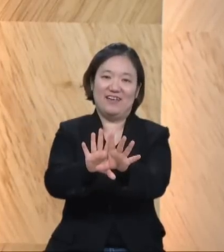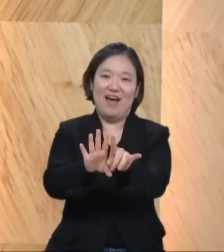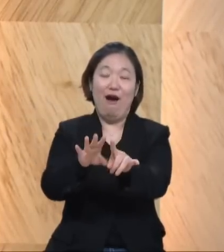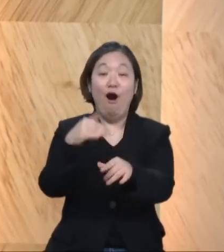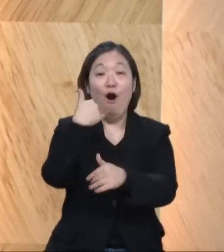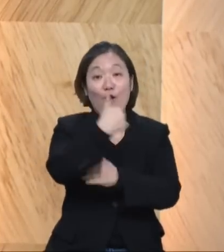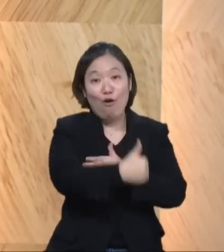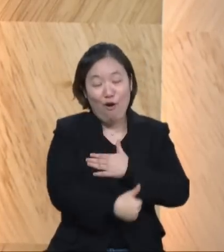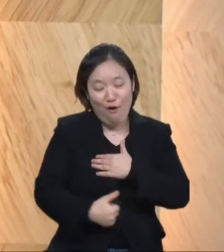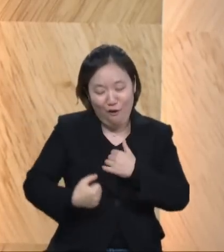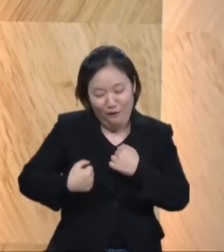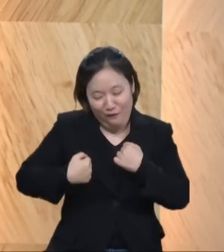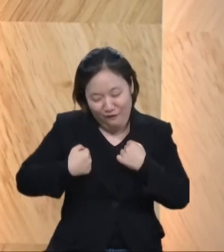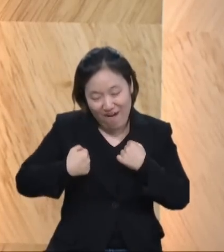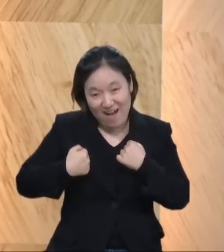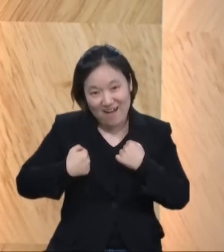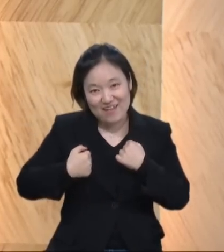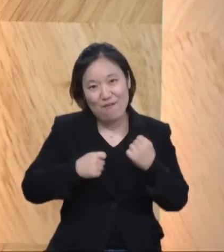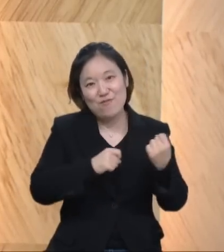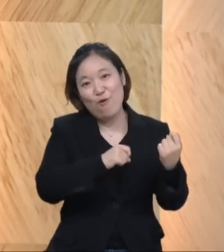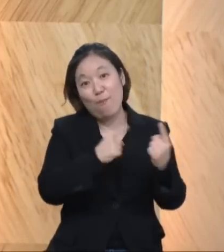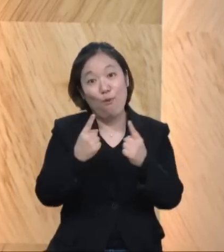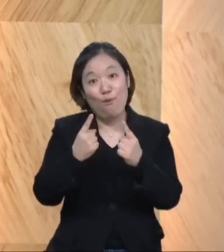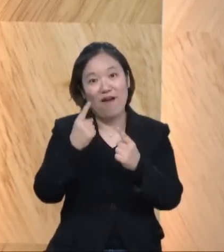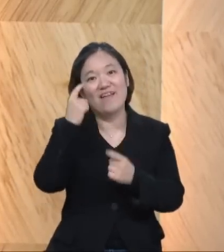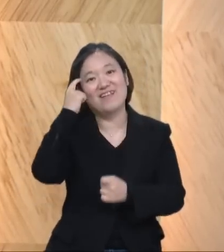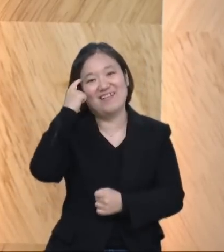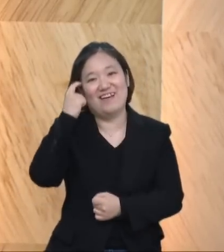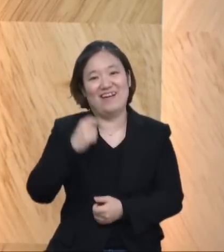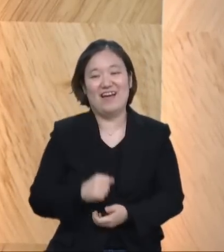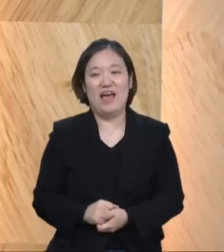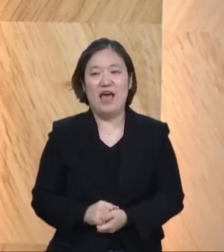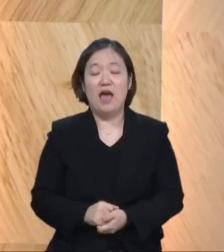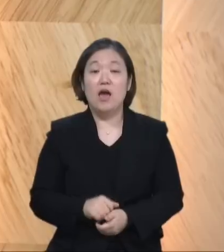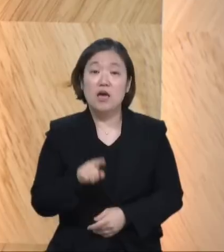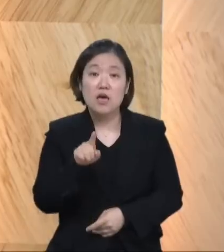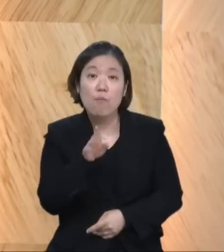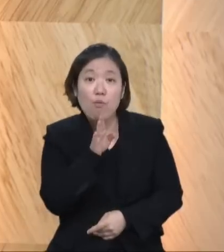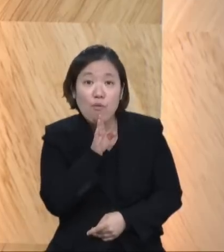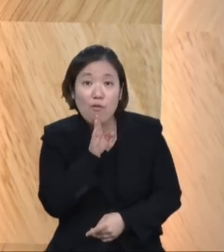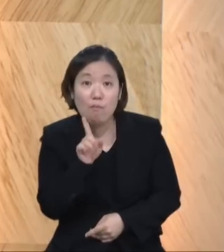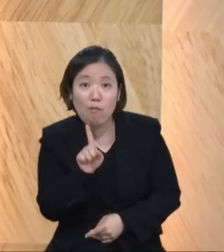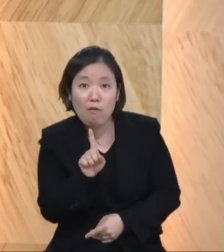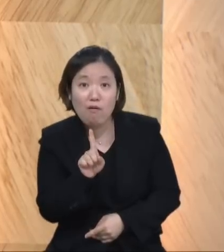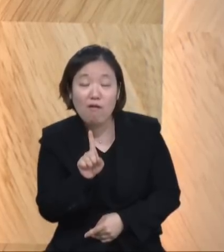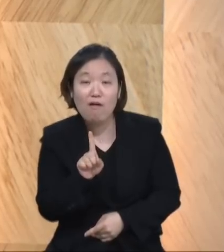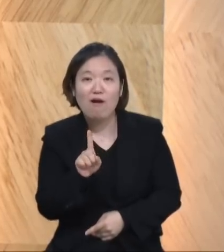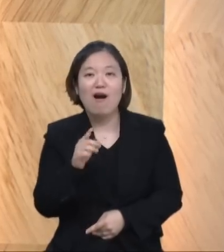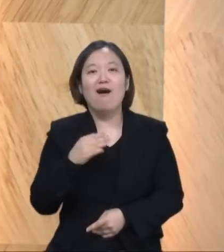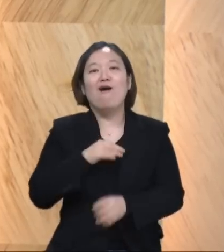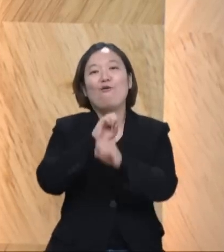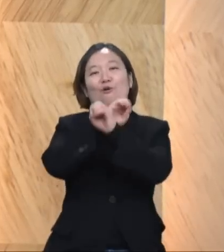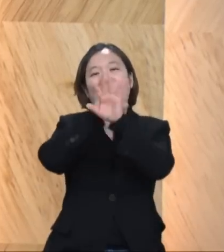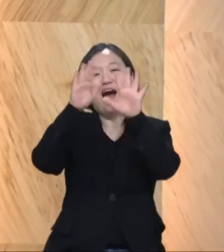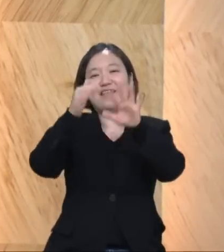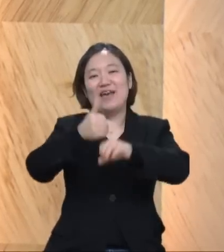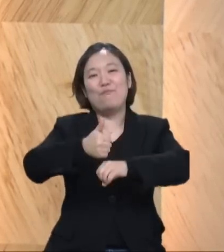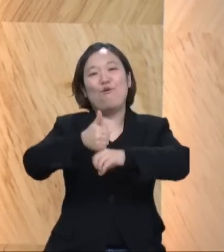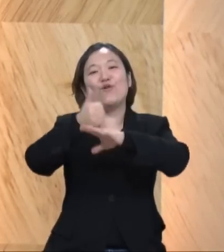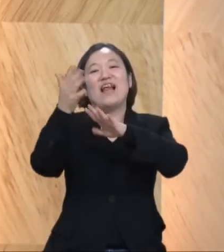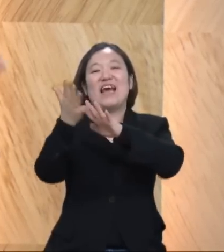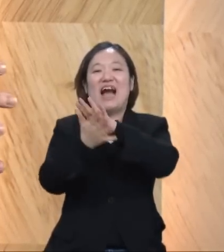건강을 되찾았더라 이것이 관세음보살렘의 가피였더라 뭐 이런